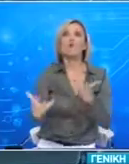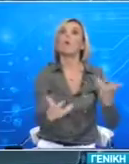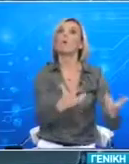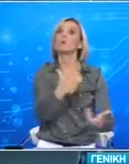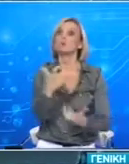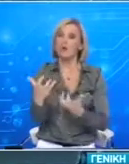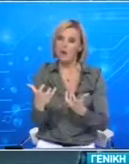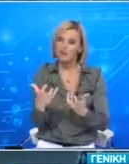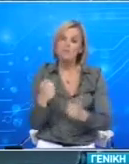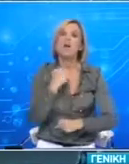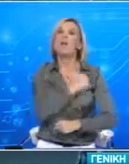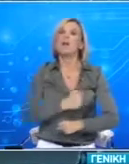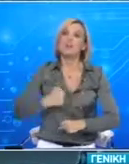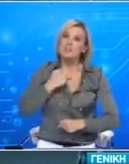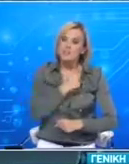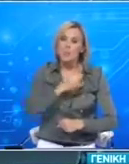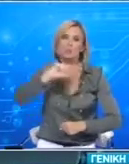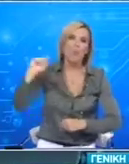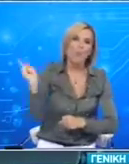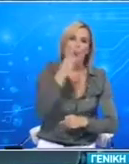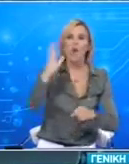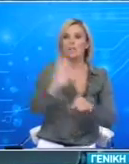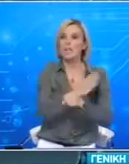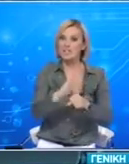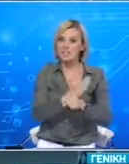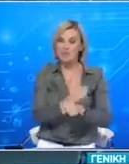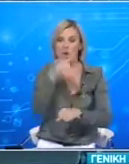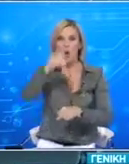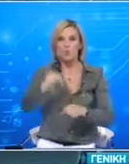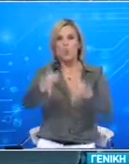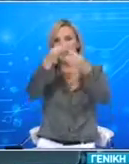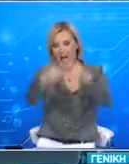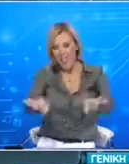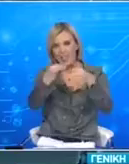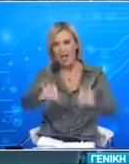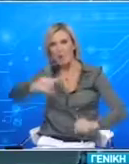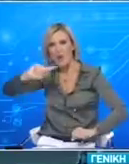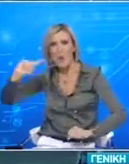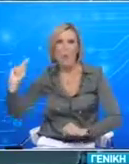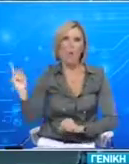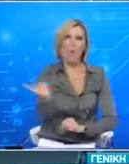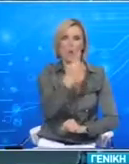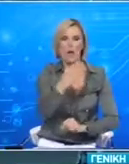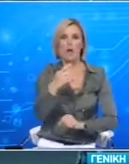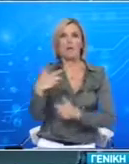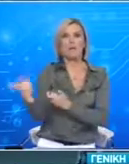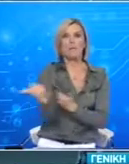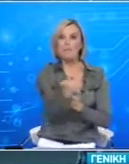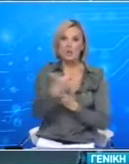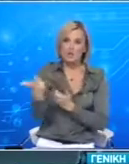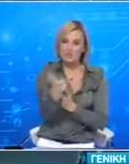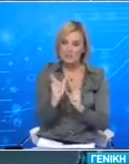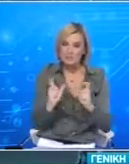σώματος, εκενώθηκε η δομή και οι εστίες της πυρκαγιάς μέσα σε λίγες ώρες τέθηκαν υπό έλεγχο.